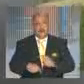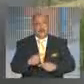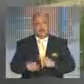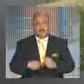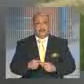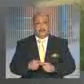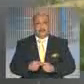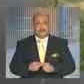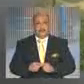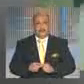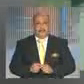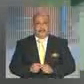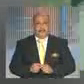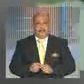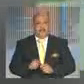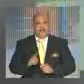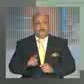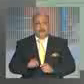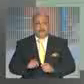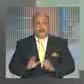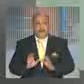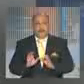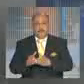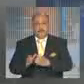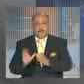انتظار انتهاء المهمة العسكرية.